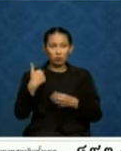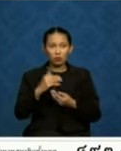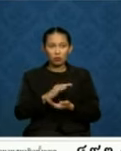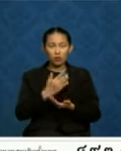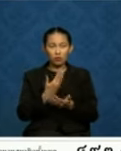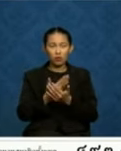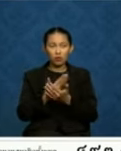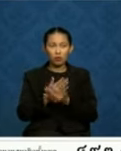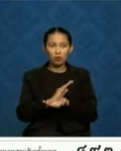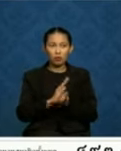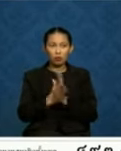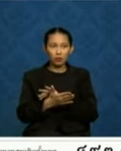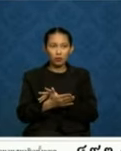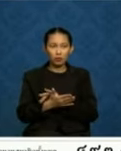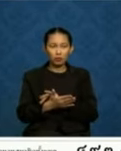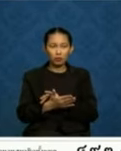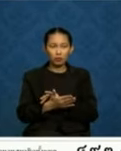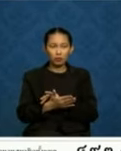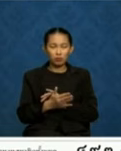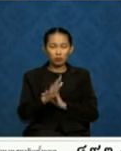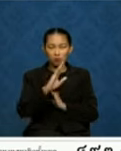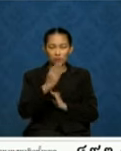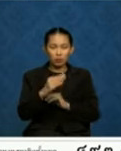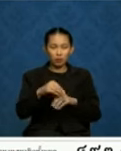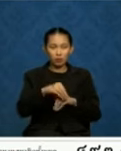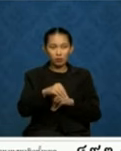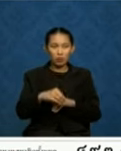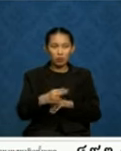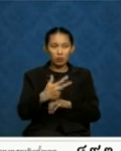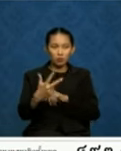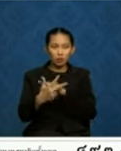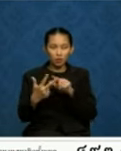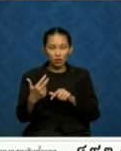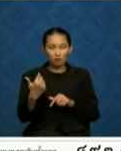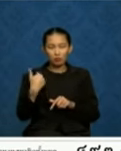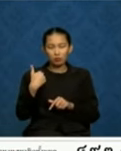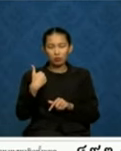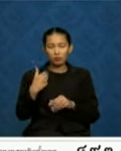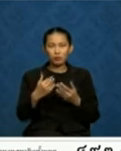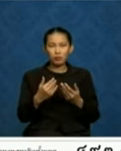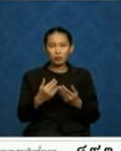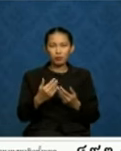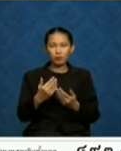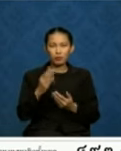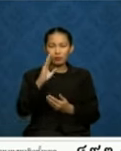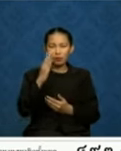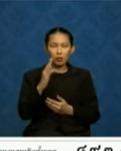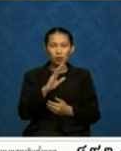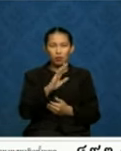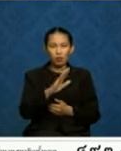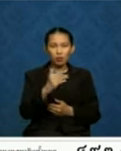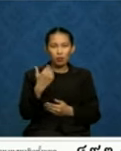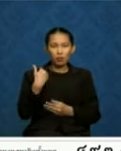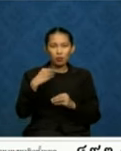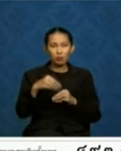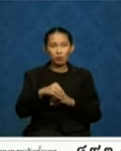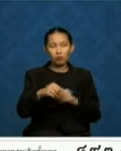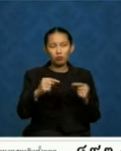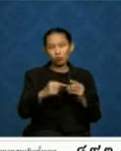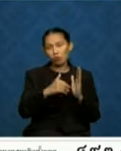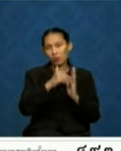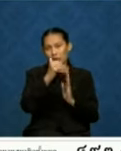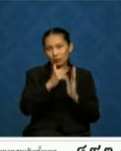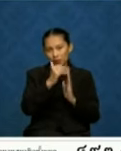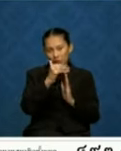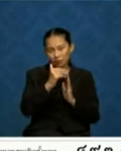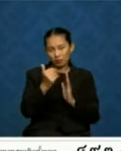ได้ปรับราคาขึ้นทั้ง3สายพันธุ์นะครับไม่ว่าจะเป็นพันธุ์เวอร์จิเนียที่ปลูกส่วนมากก็คือปลูกทางภาคเหนือน